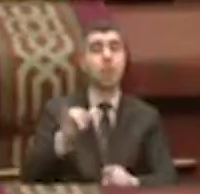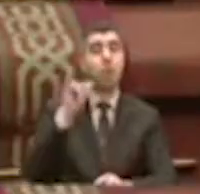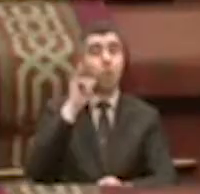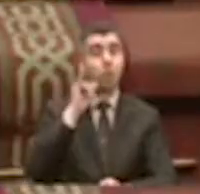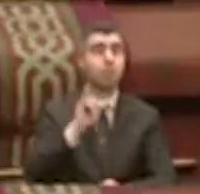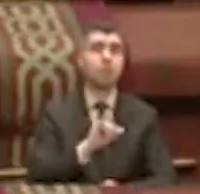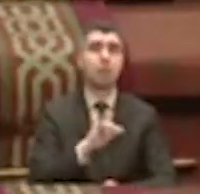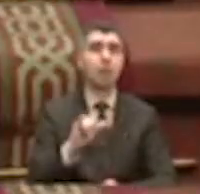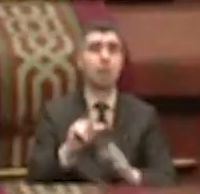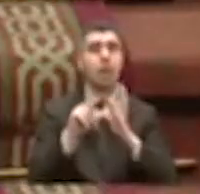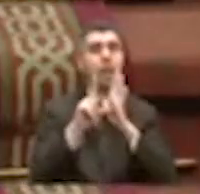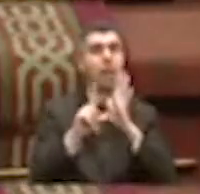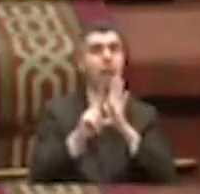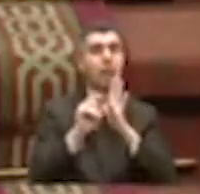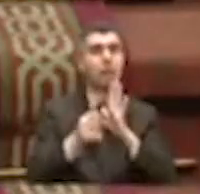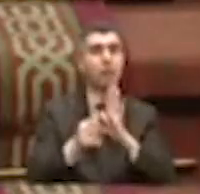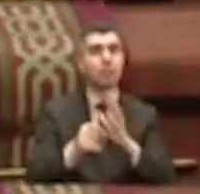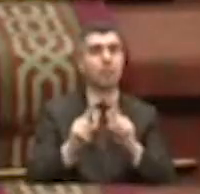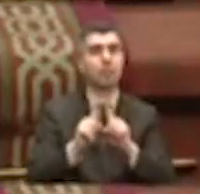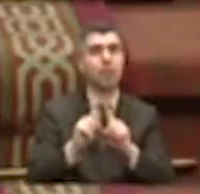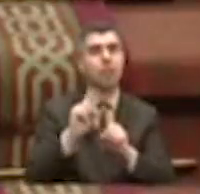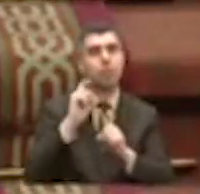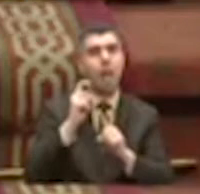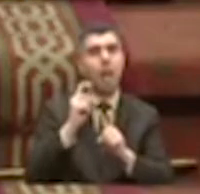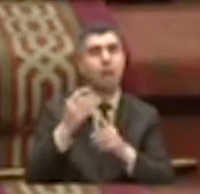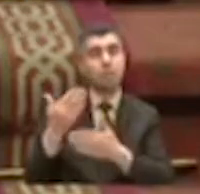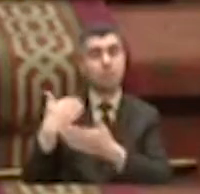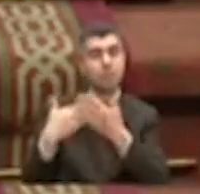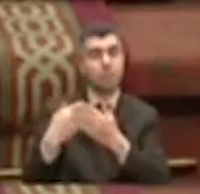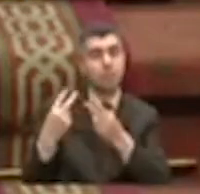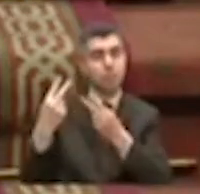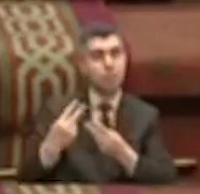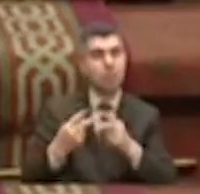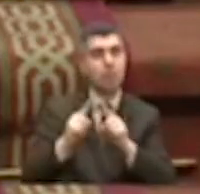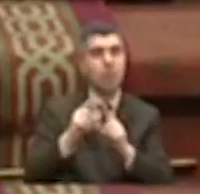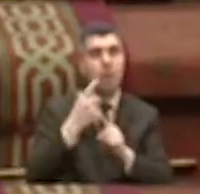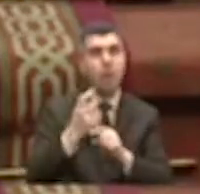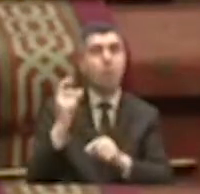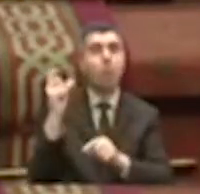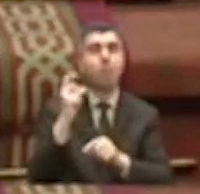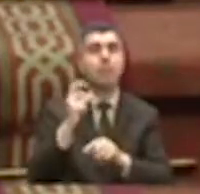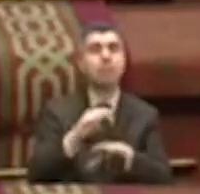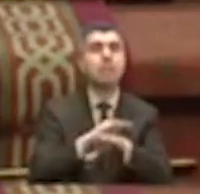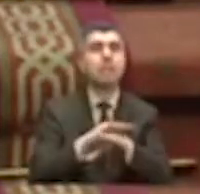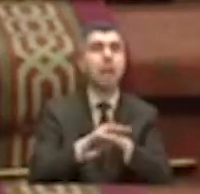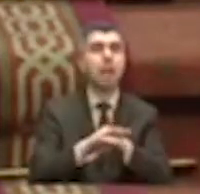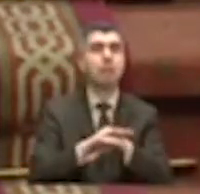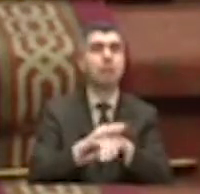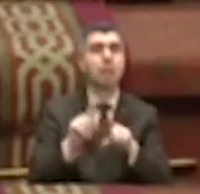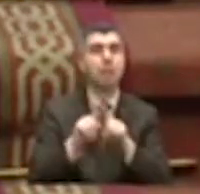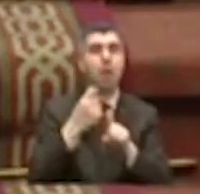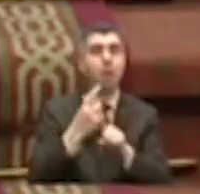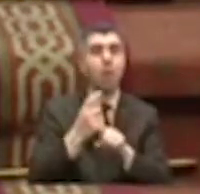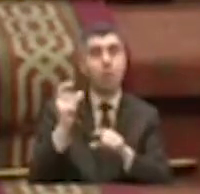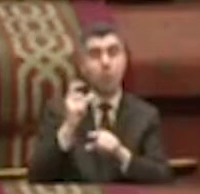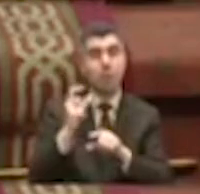الشيء قالوه وهذه ما كملتهاش. قالوه جينا نحاربوا الاسلام السياسي، هذاك السياسي راه زايده، راه في الاسلام ما